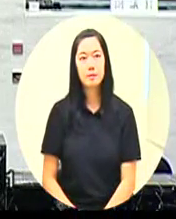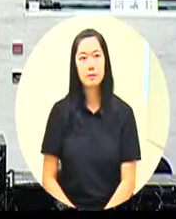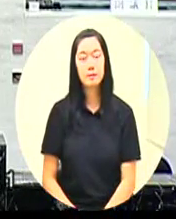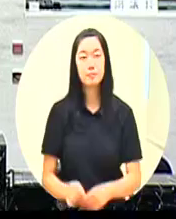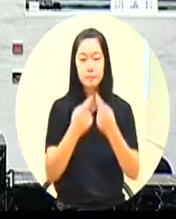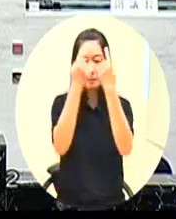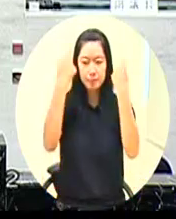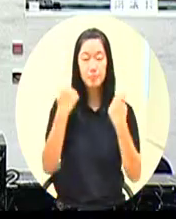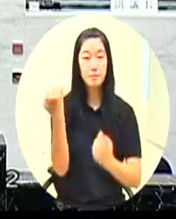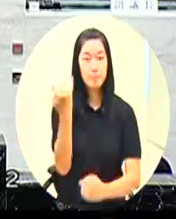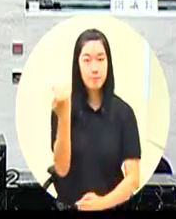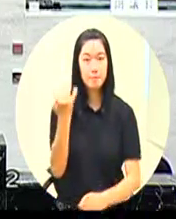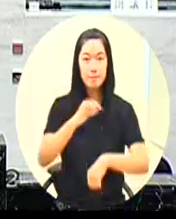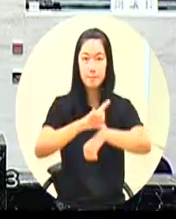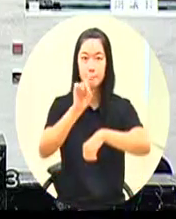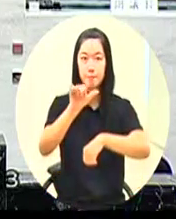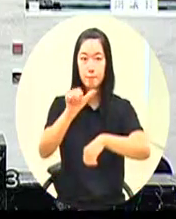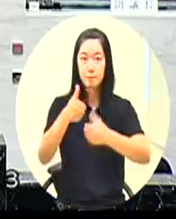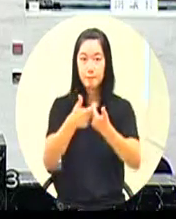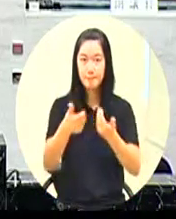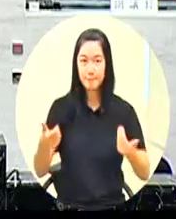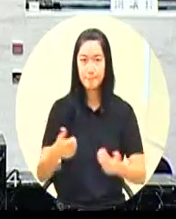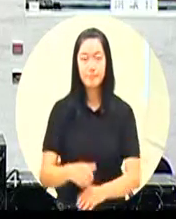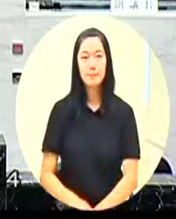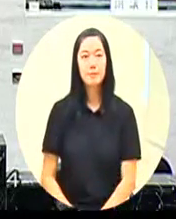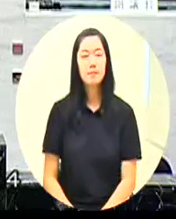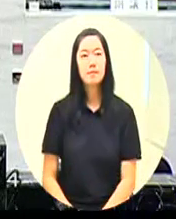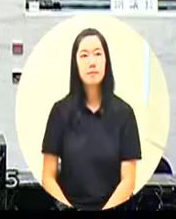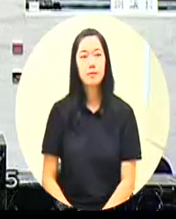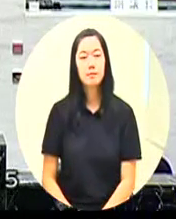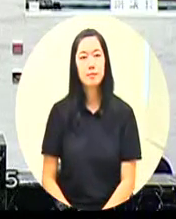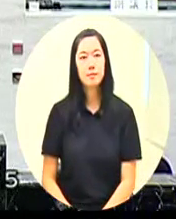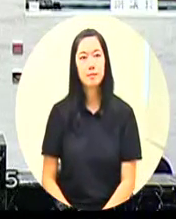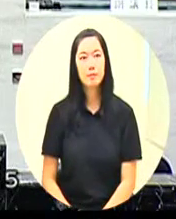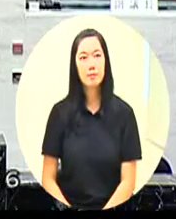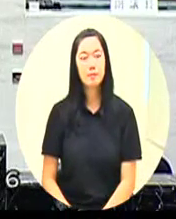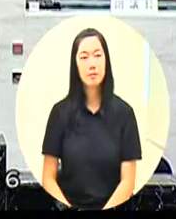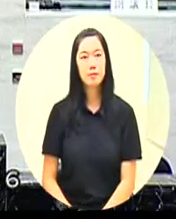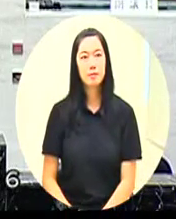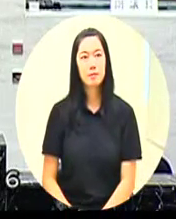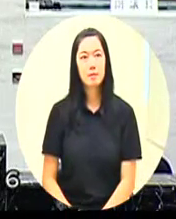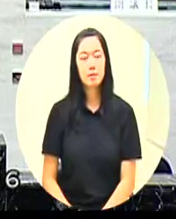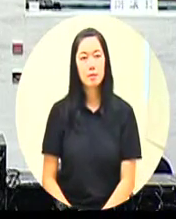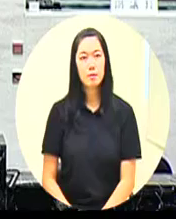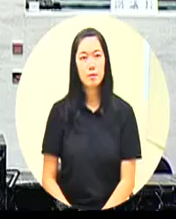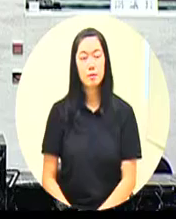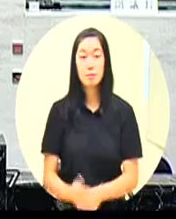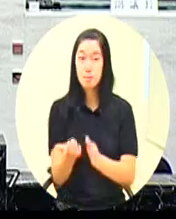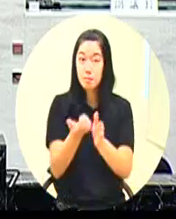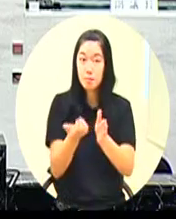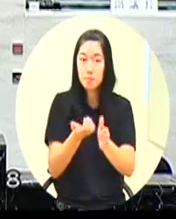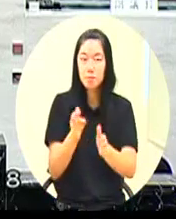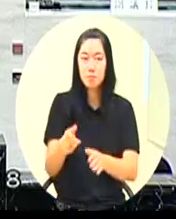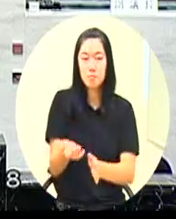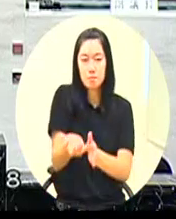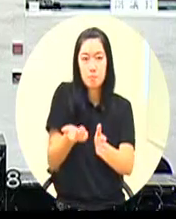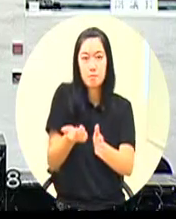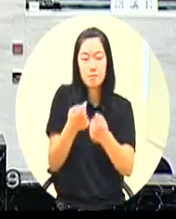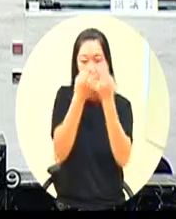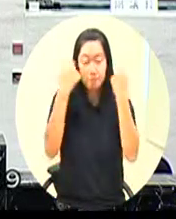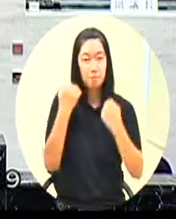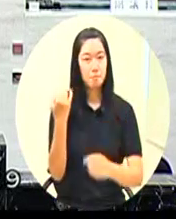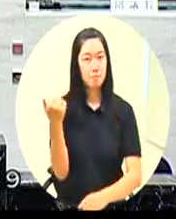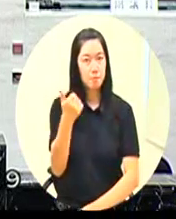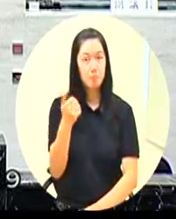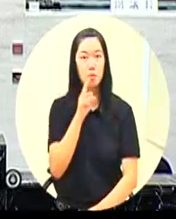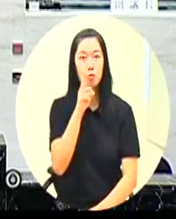质询，时间15分钟，请。 好，谢谢主席哦，那个。刚刚我们那个前面那位议员他有提到